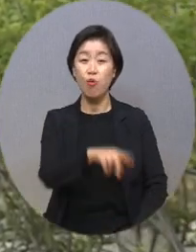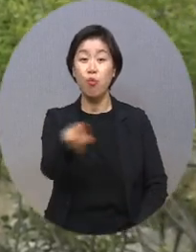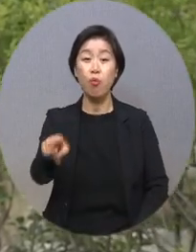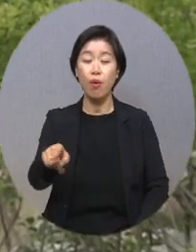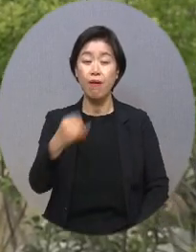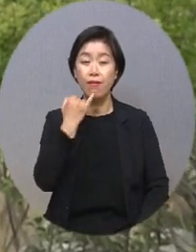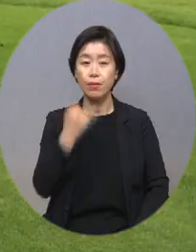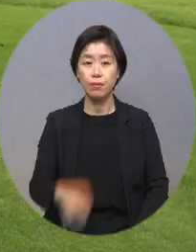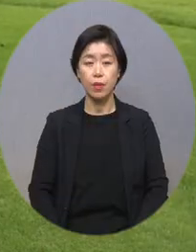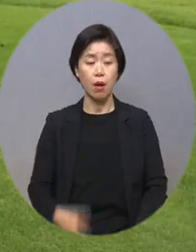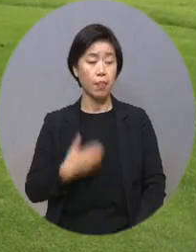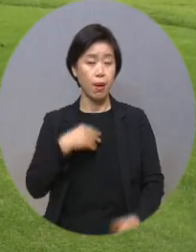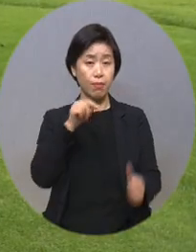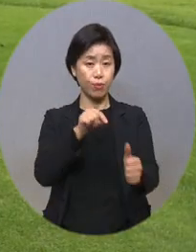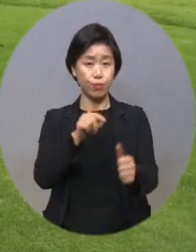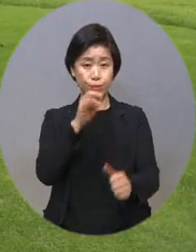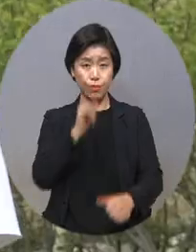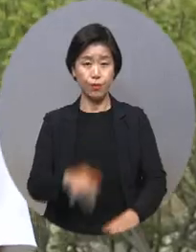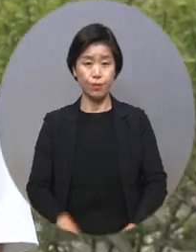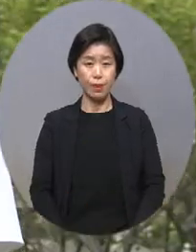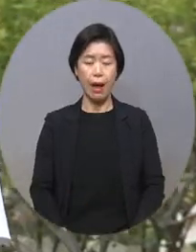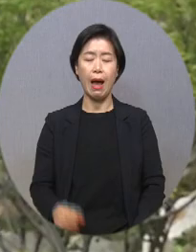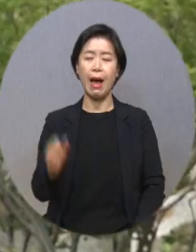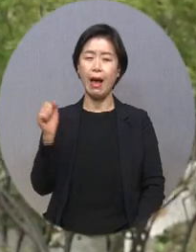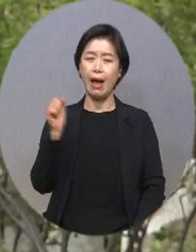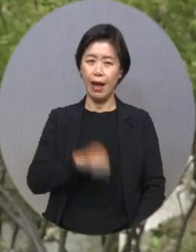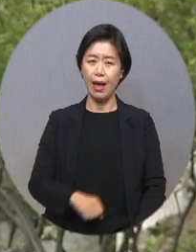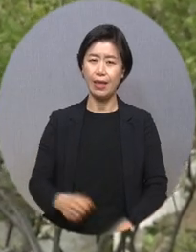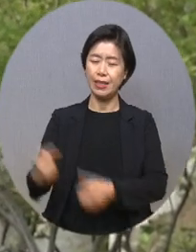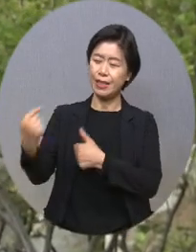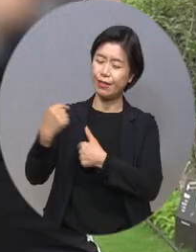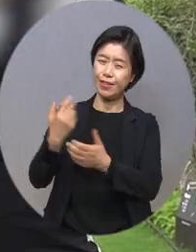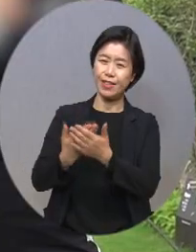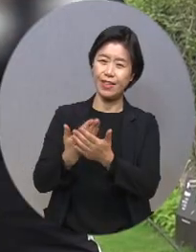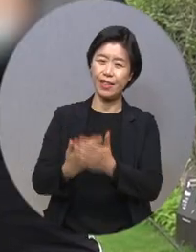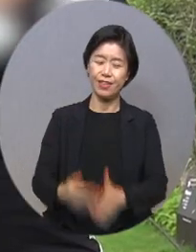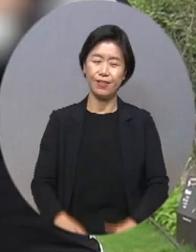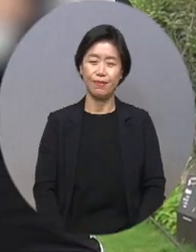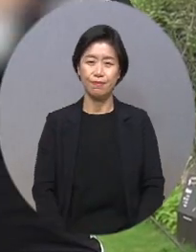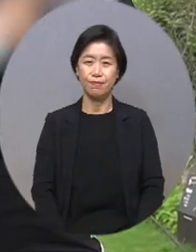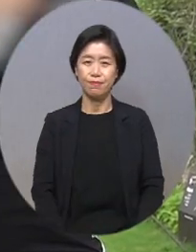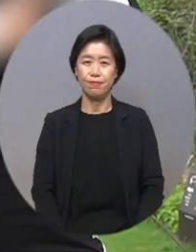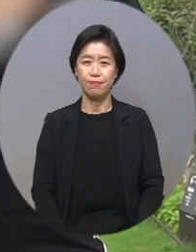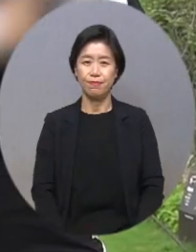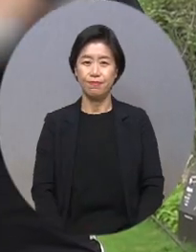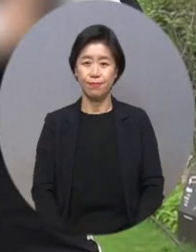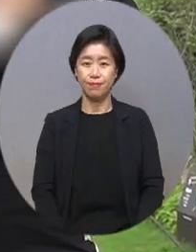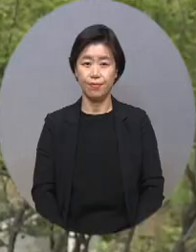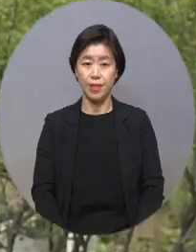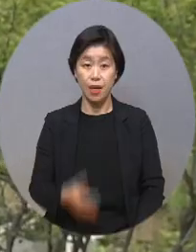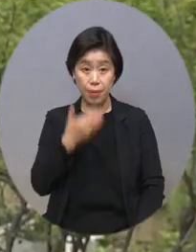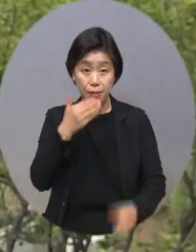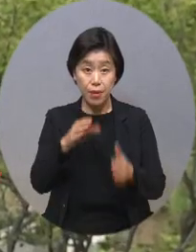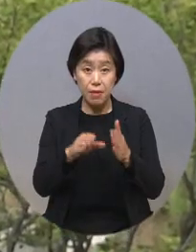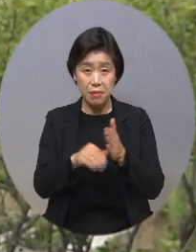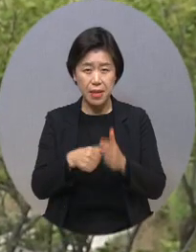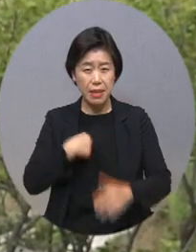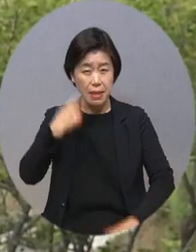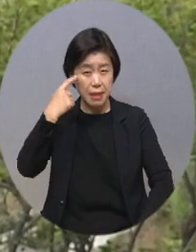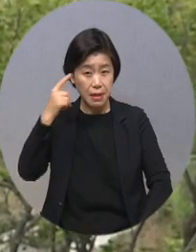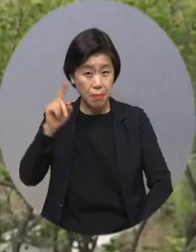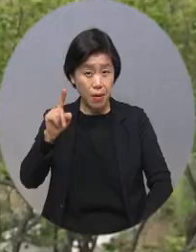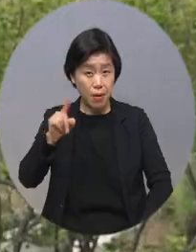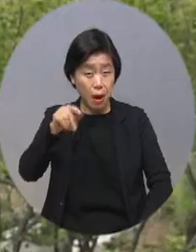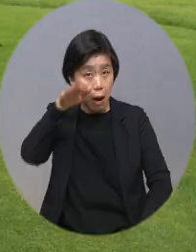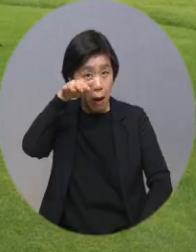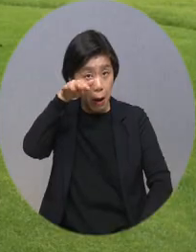그러니까. 지목하는 거야. 와, 아니었으면 좋겠다. 그러네. 지목해 주세요. 아, 지목해 주세요. 저토레. 아까 밥 먹을 때 보니까 밥 먹으면서